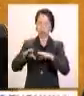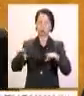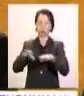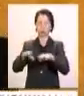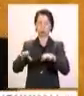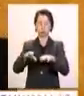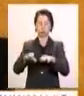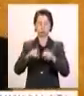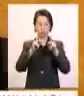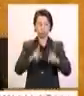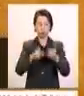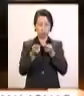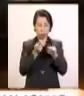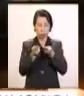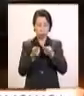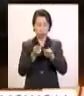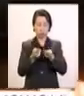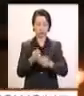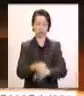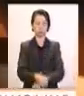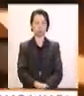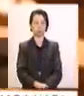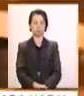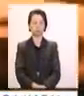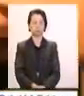dilakukan oleh pihak pengurusan yang.